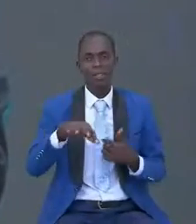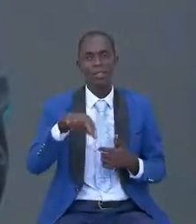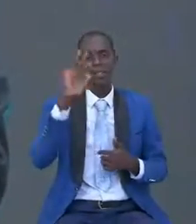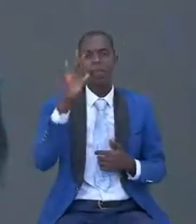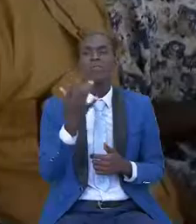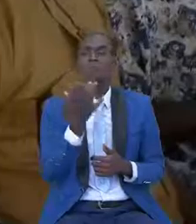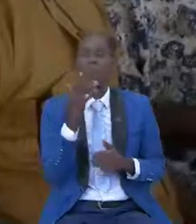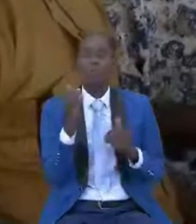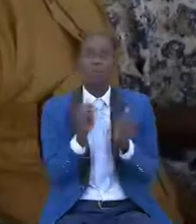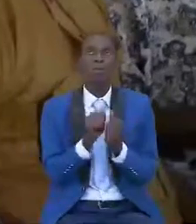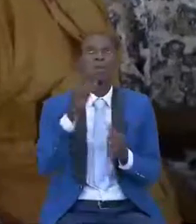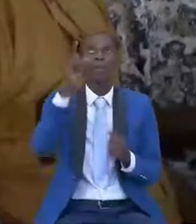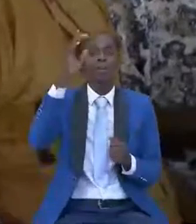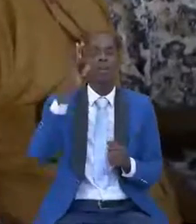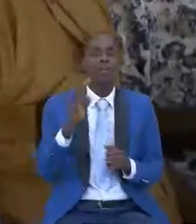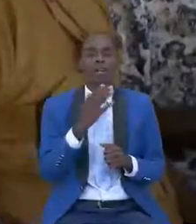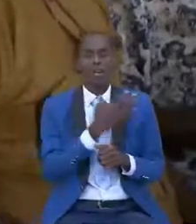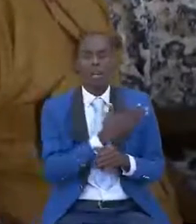Seigneur.